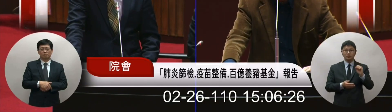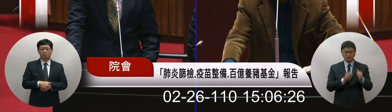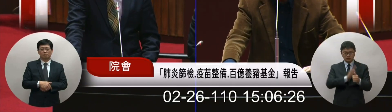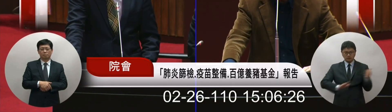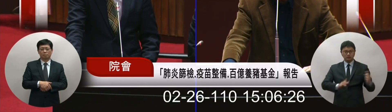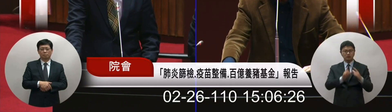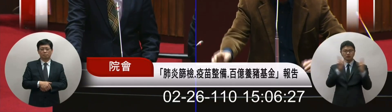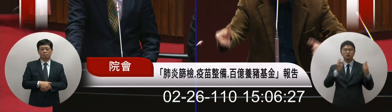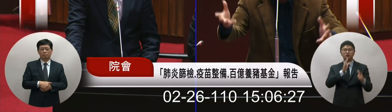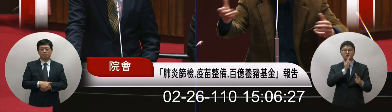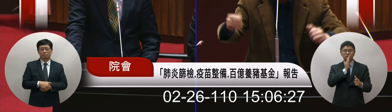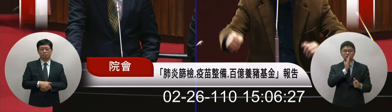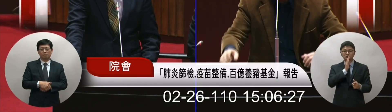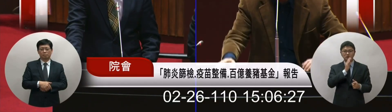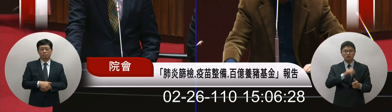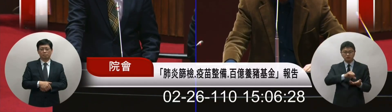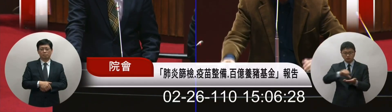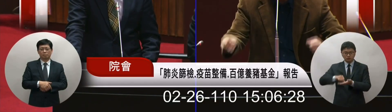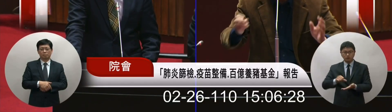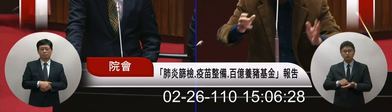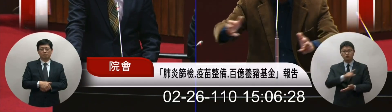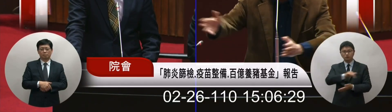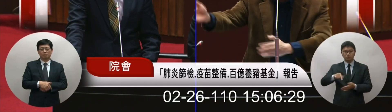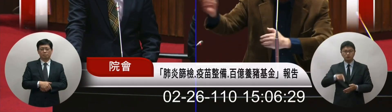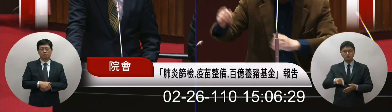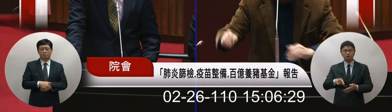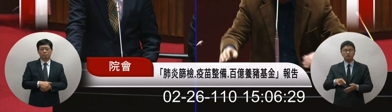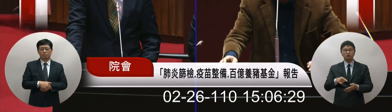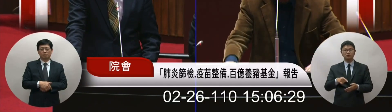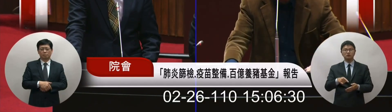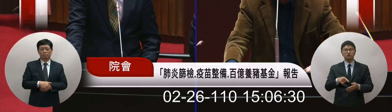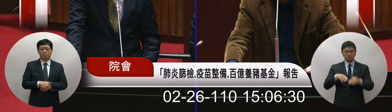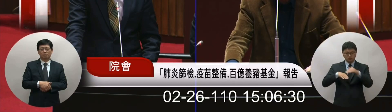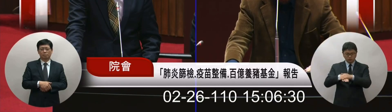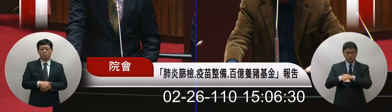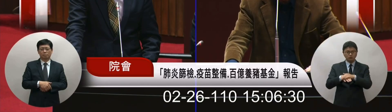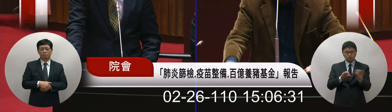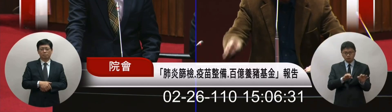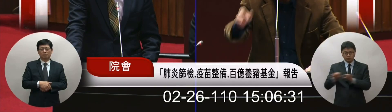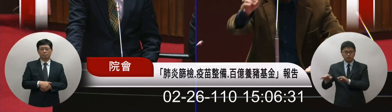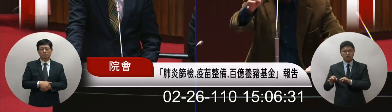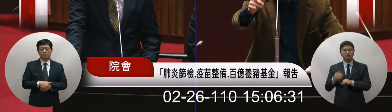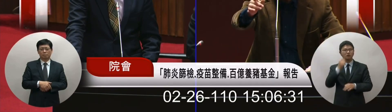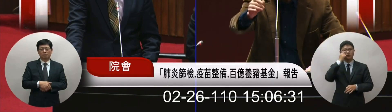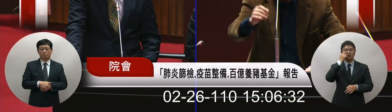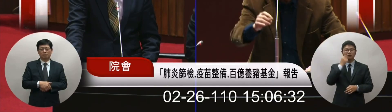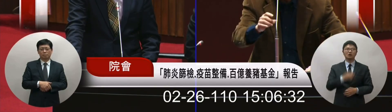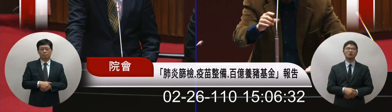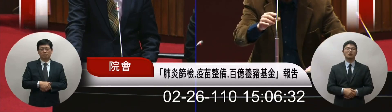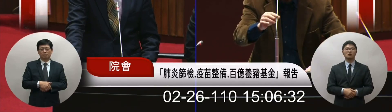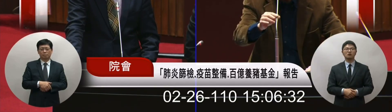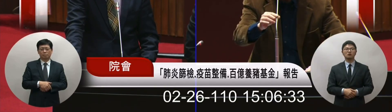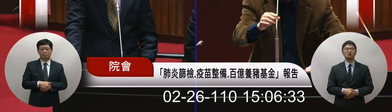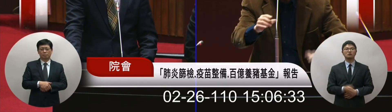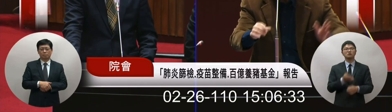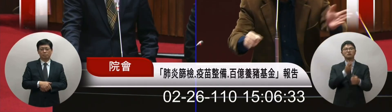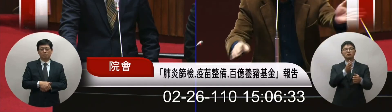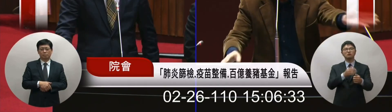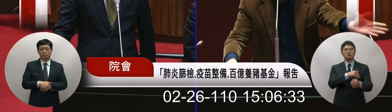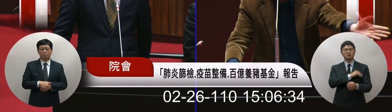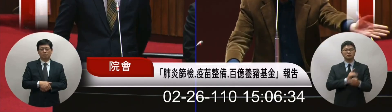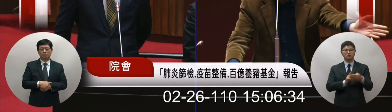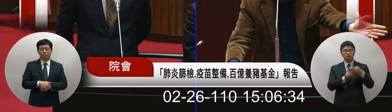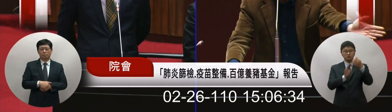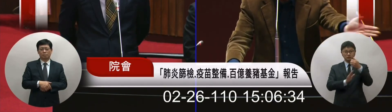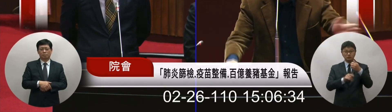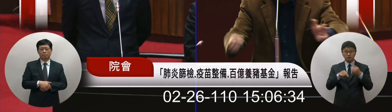啦、啊。哦，无法都储存嘛，无法都延后出口嘛。邱主委。针对